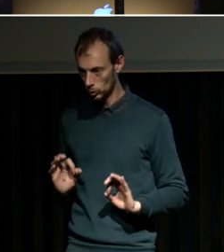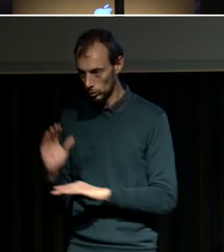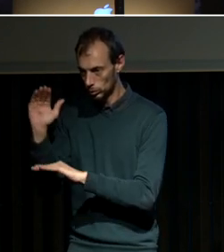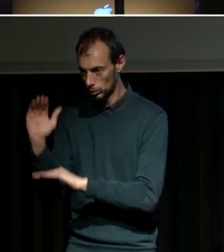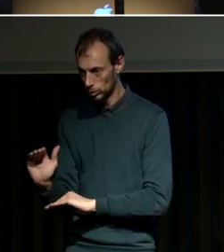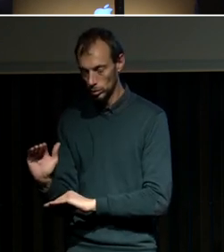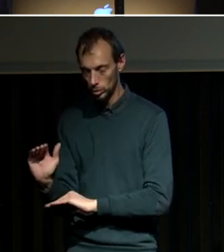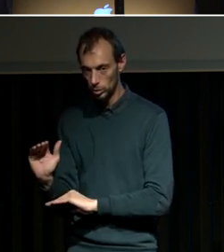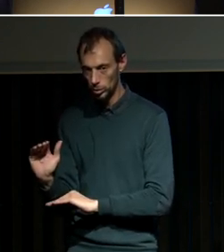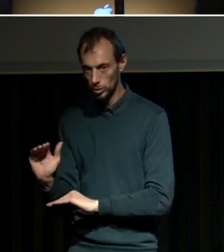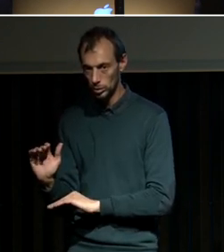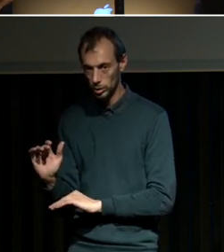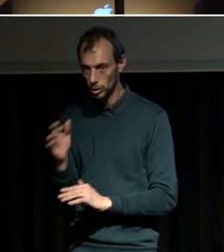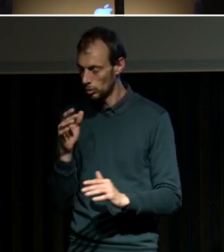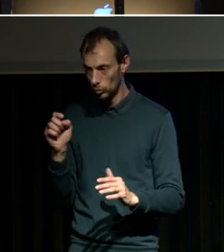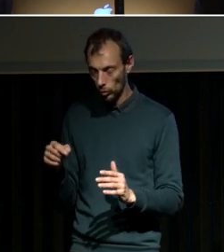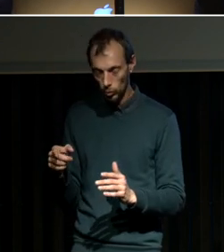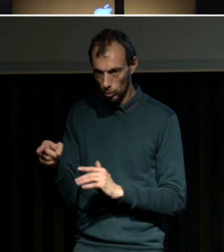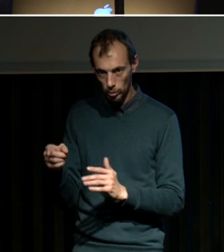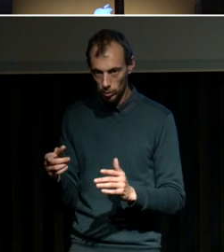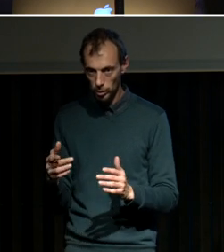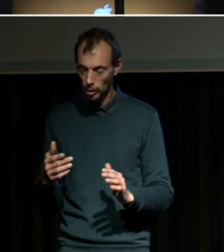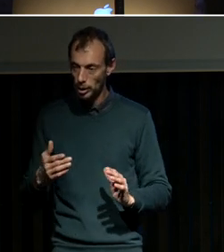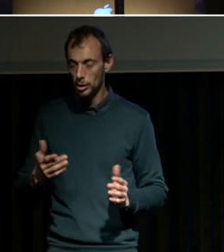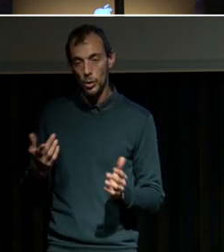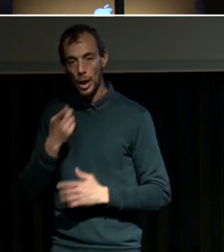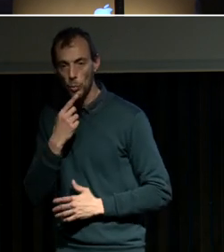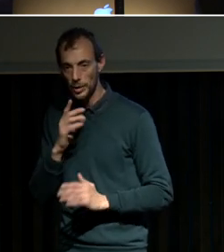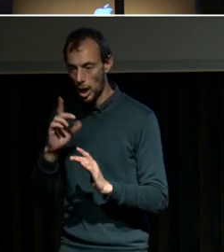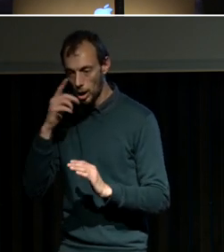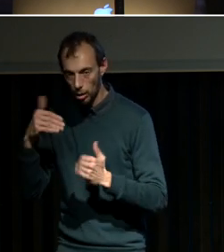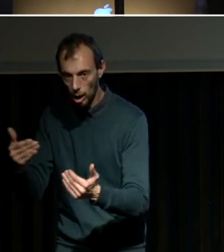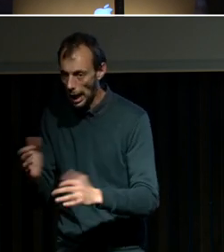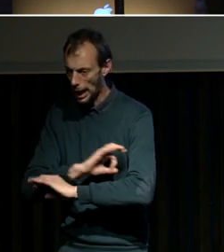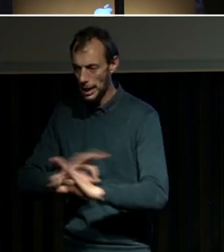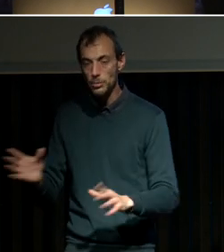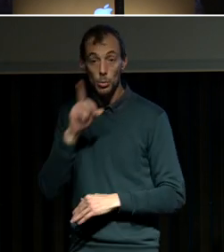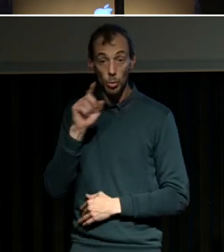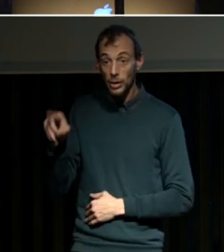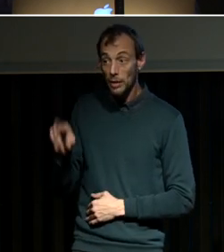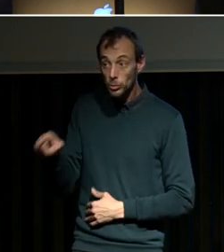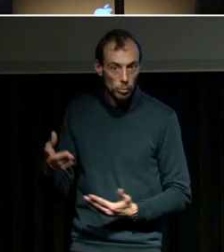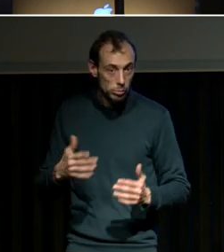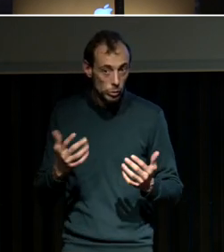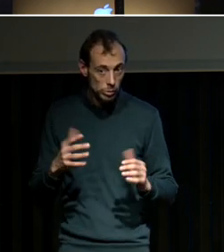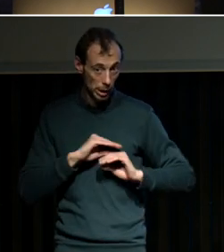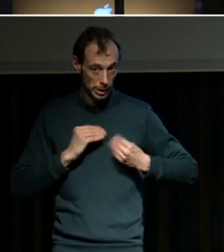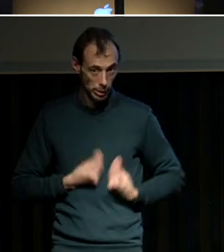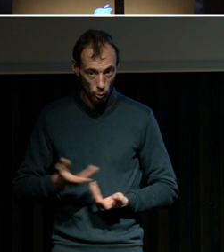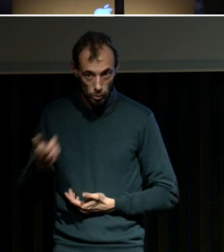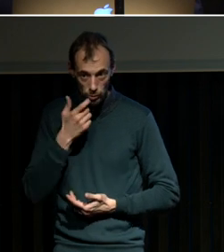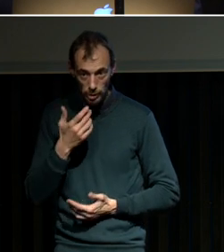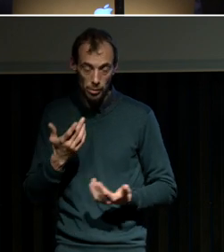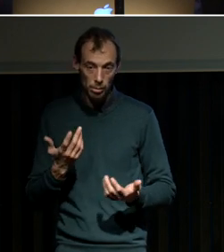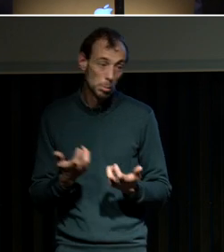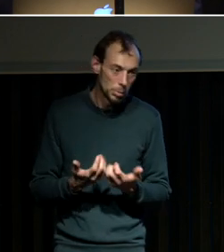donneur vivant soit lésé. Il va faire un geste extrêmement altruiste, il va aider quelqu'un, en particulier, surtout pour la transplantation rénale,